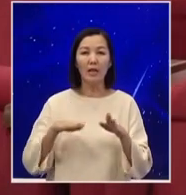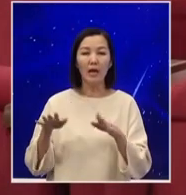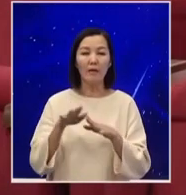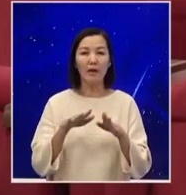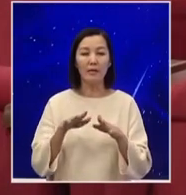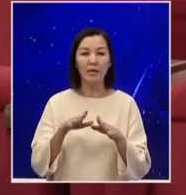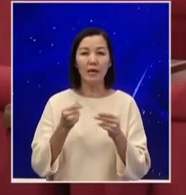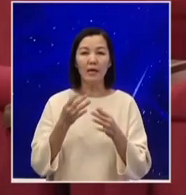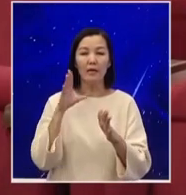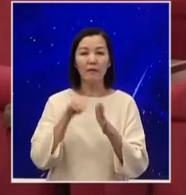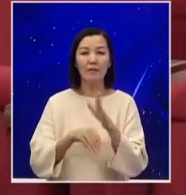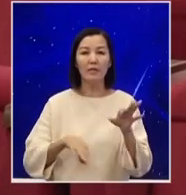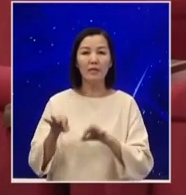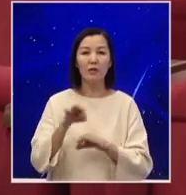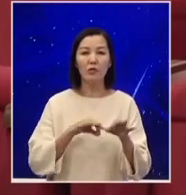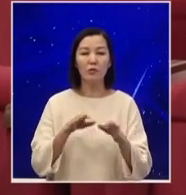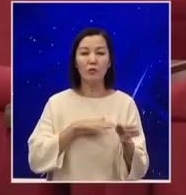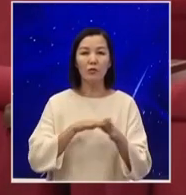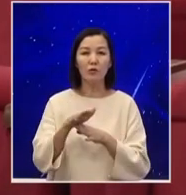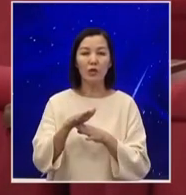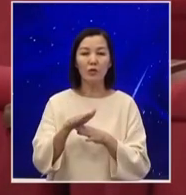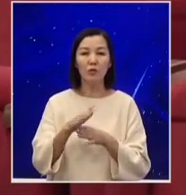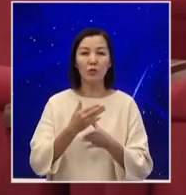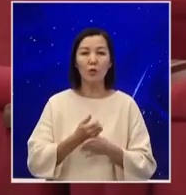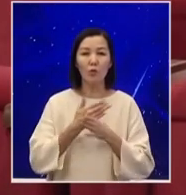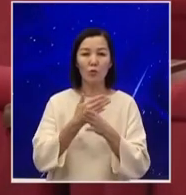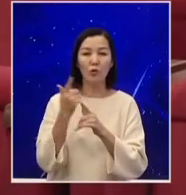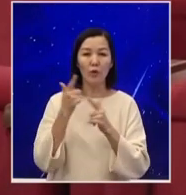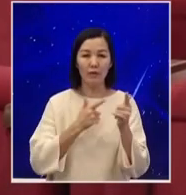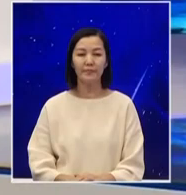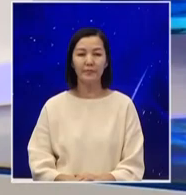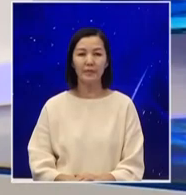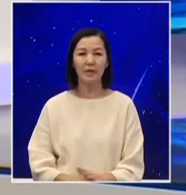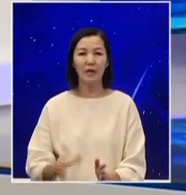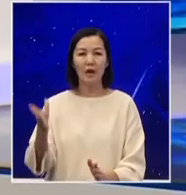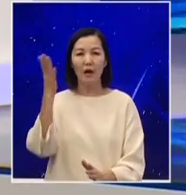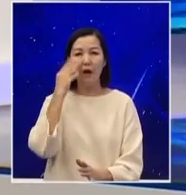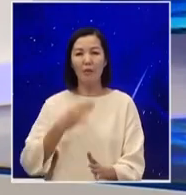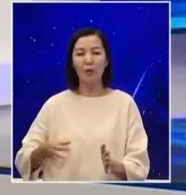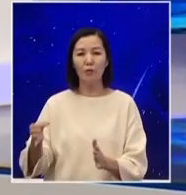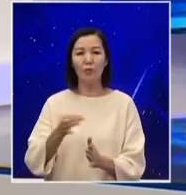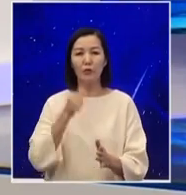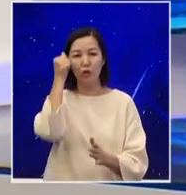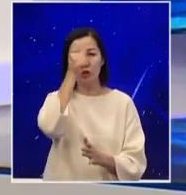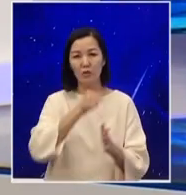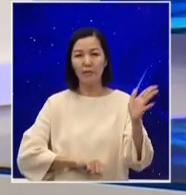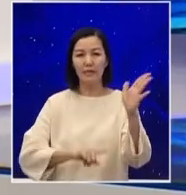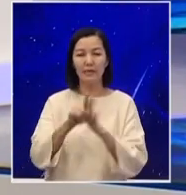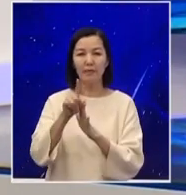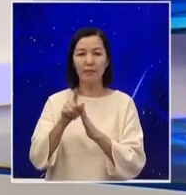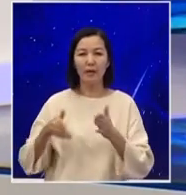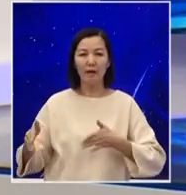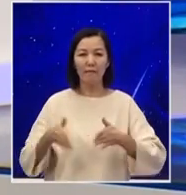аумағында инвестициялық жобаларды жүзеге асыруға қолдау көрсетуге дайынбыз. Алматы облысында жыл басынан бері